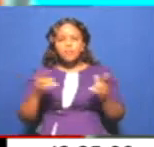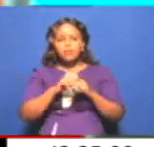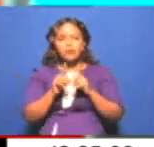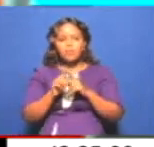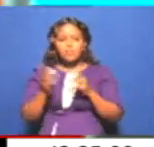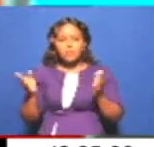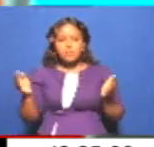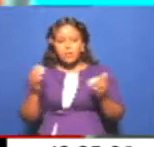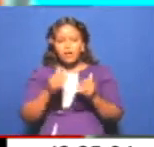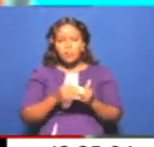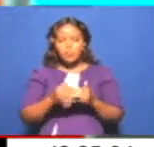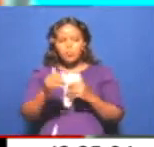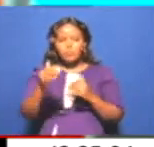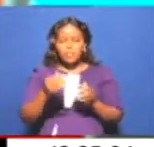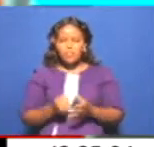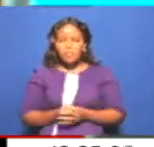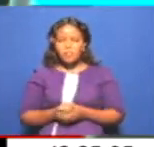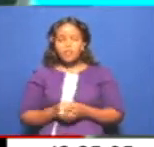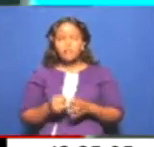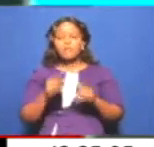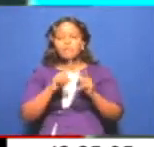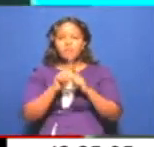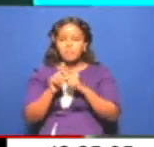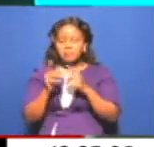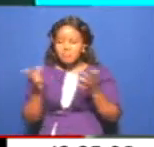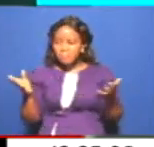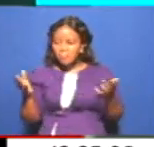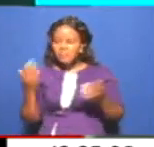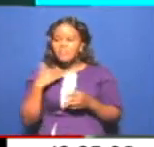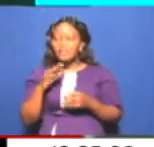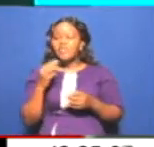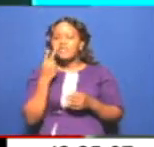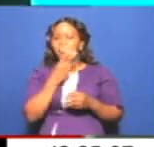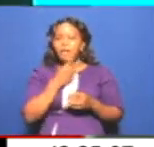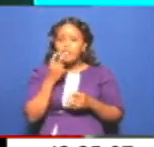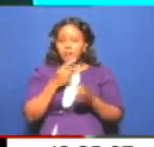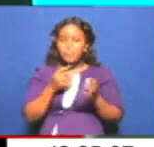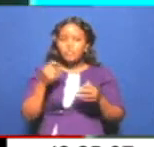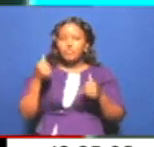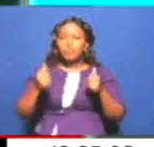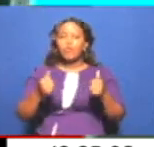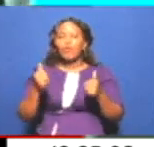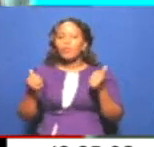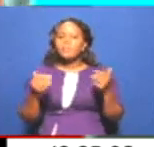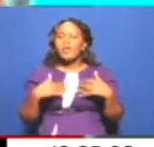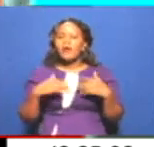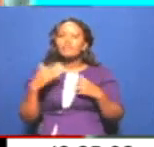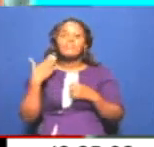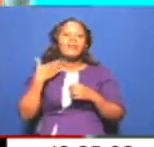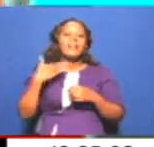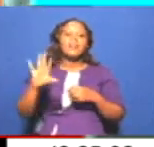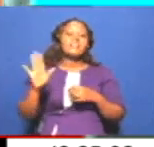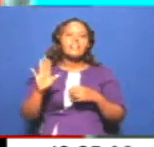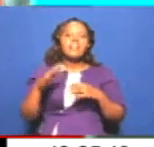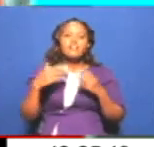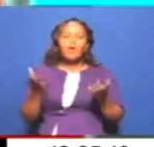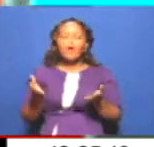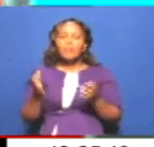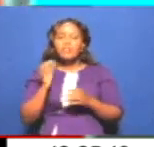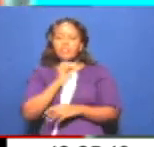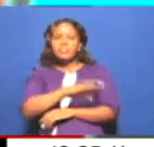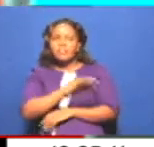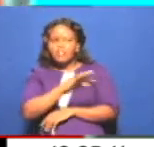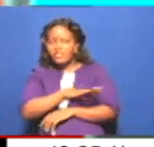wamedhaniwa kuzungumza matamshi ambayo pengine yameleta ile hatred ama ethnic tension. Hapana,